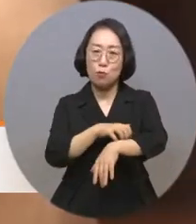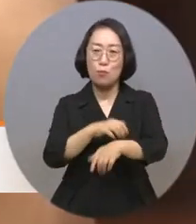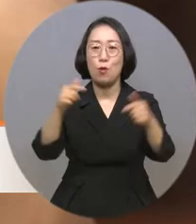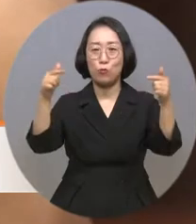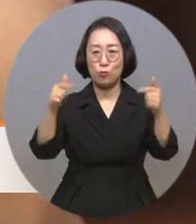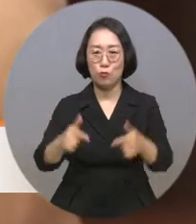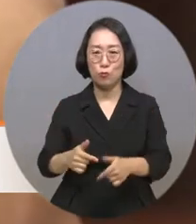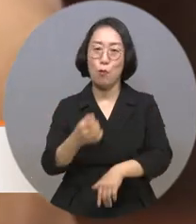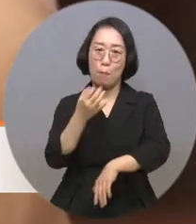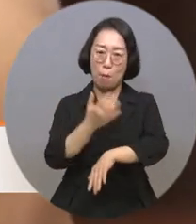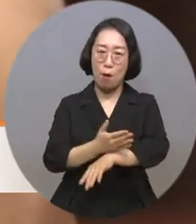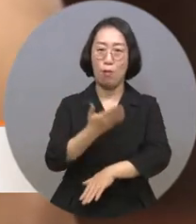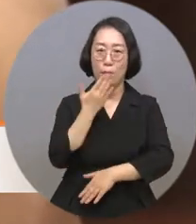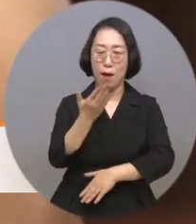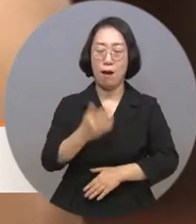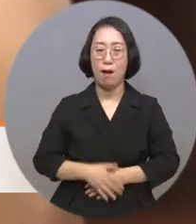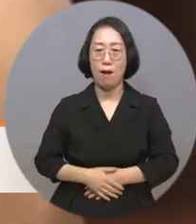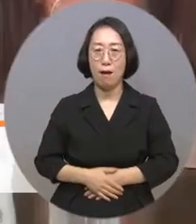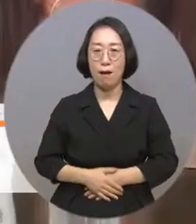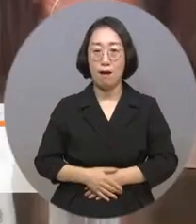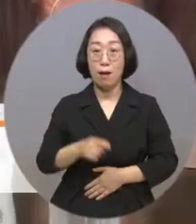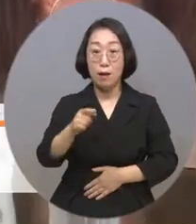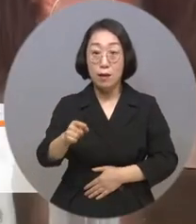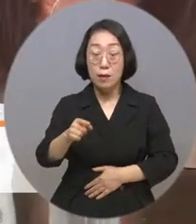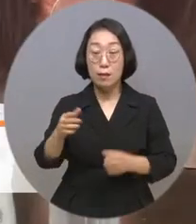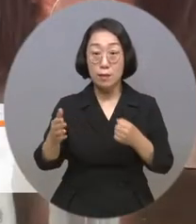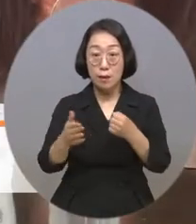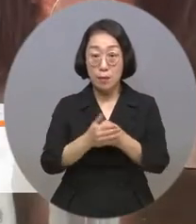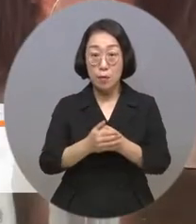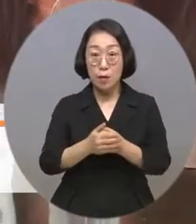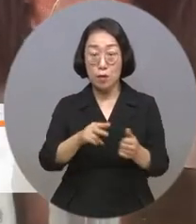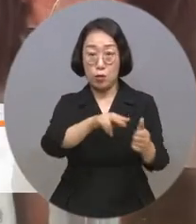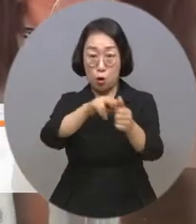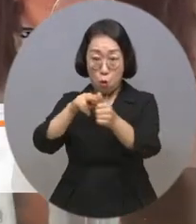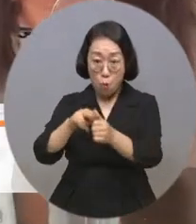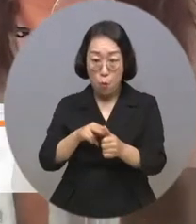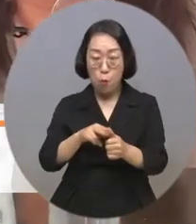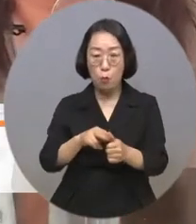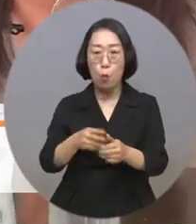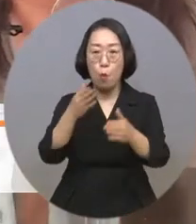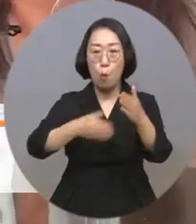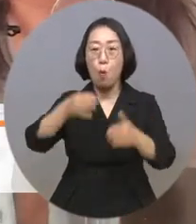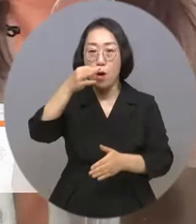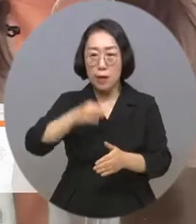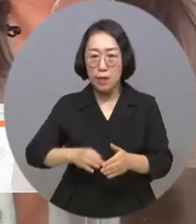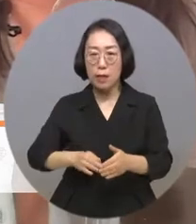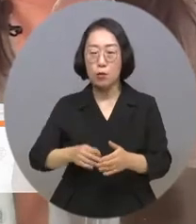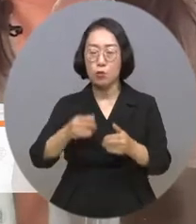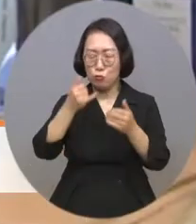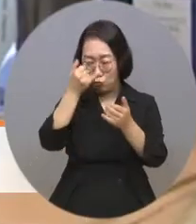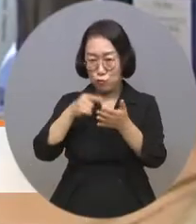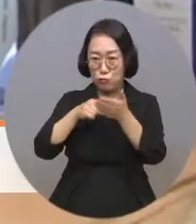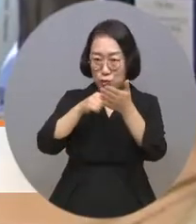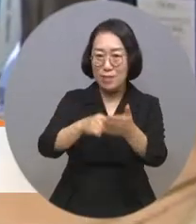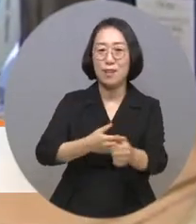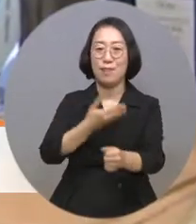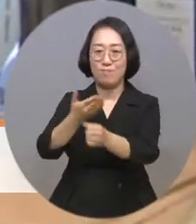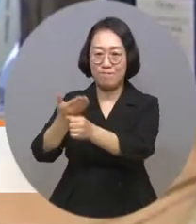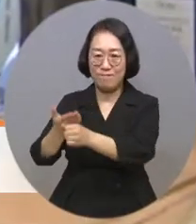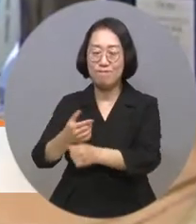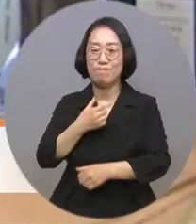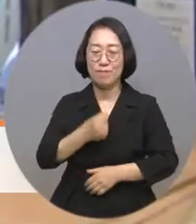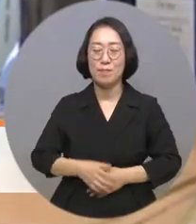있을 것이라는 기대 입니다 더불어 이번 변화로 정보제공 등 공익적 역할에 더 충실하겠다 고 밝혔습니다